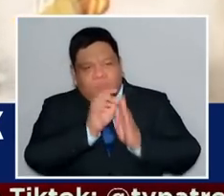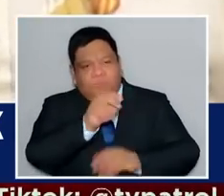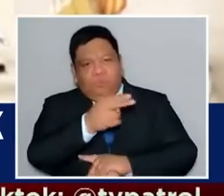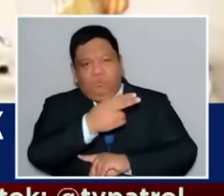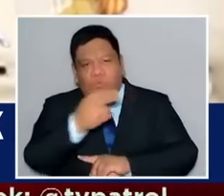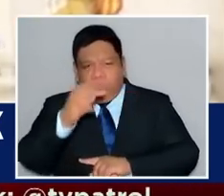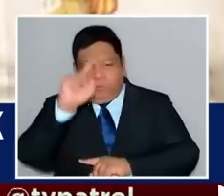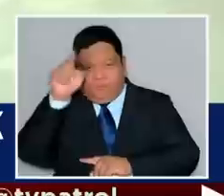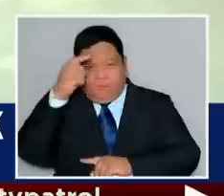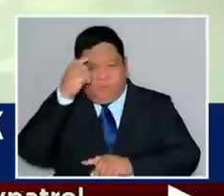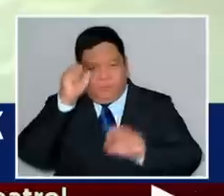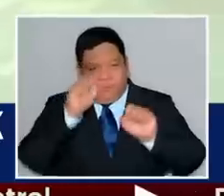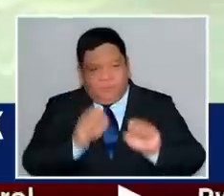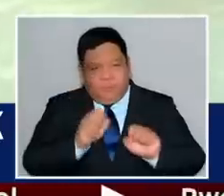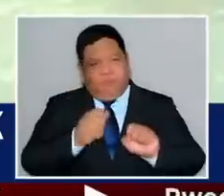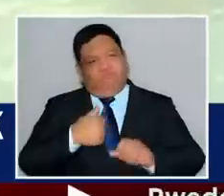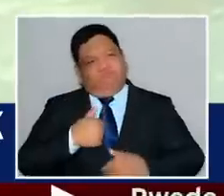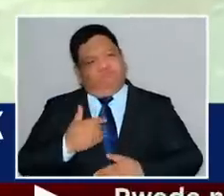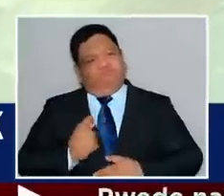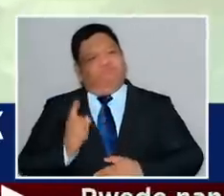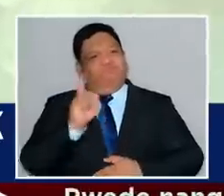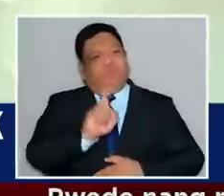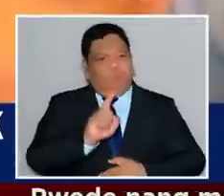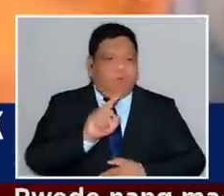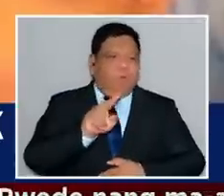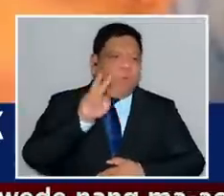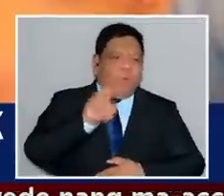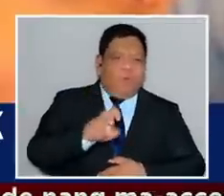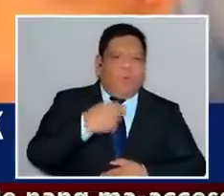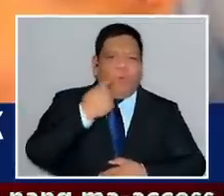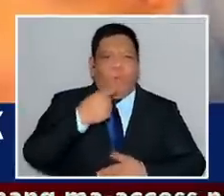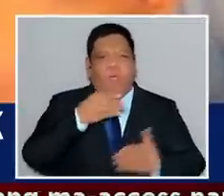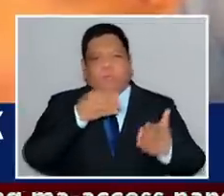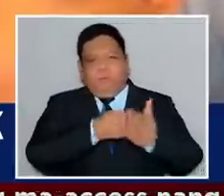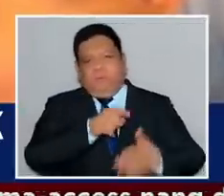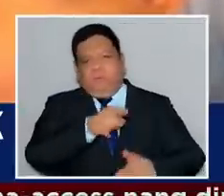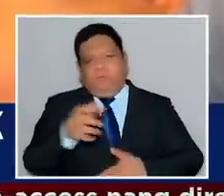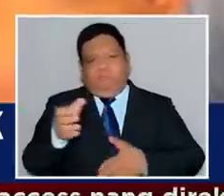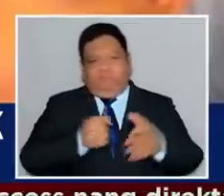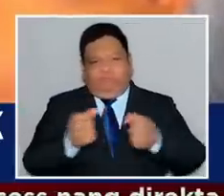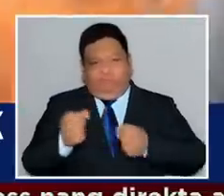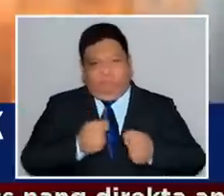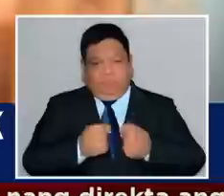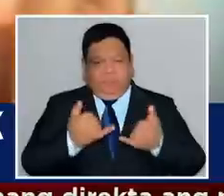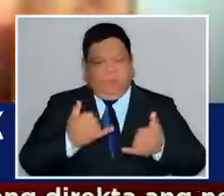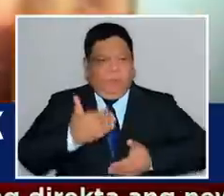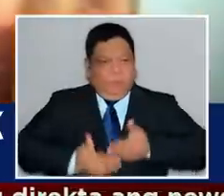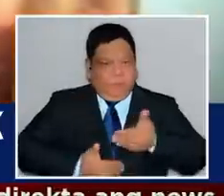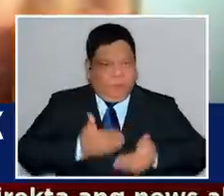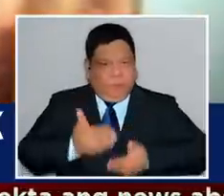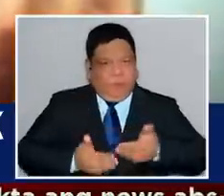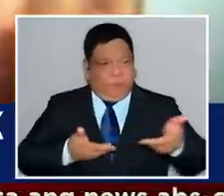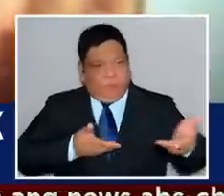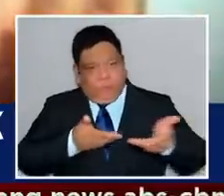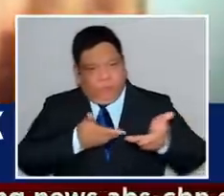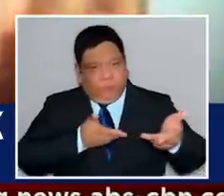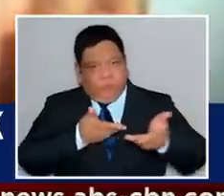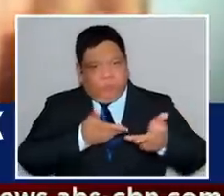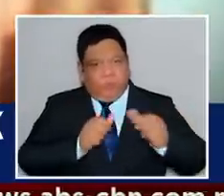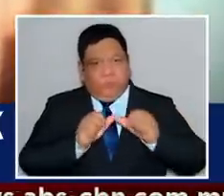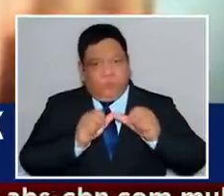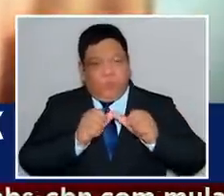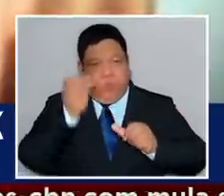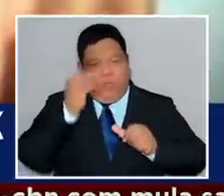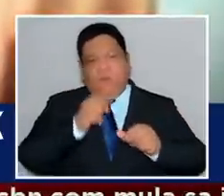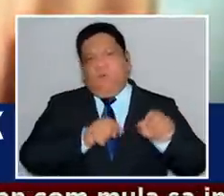para makapagtistigo siya laban sa mga nag-recruit sa kanya. Ito ngayon ang inaayos ng dalawang bansa matapos itong payagan ng